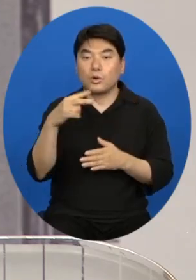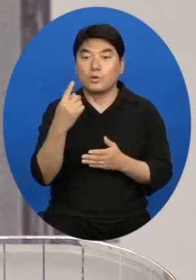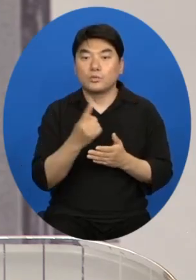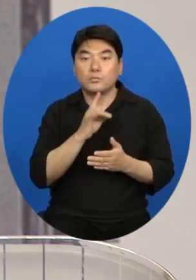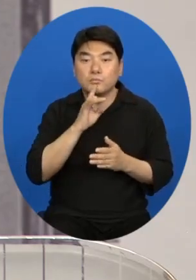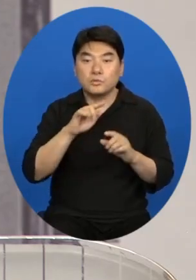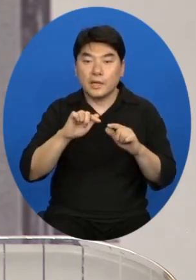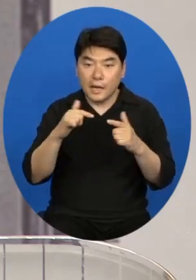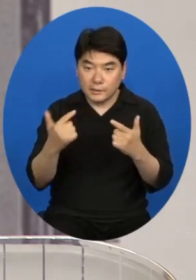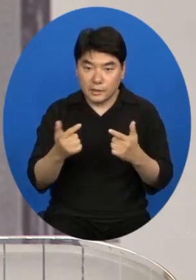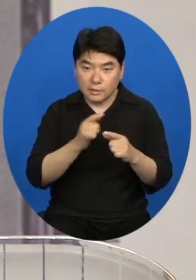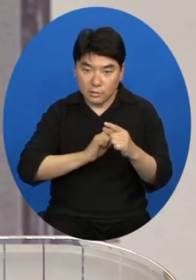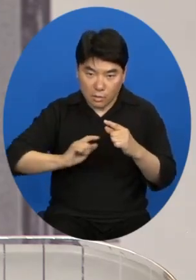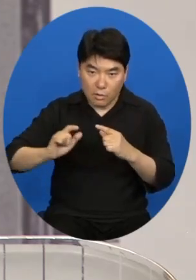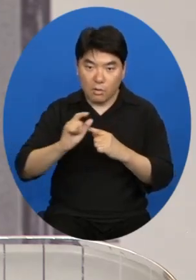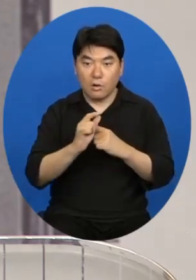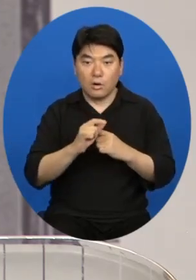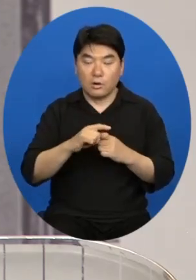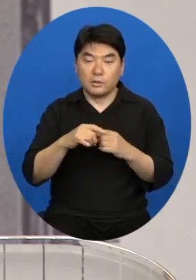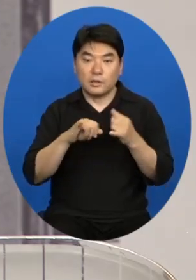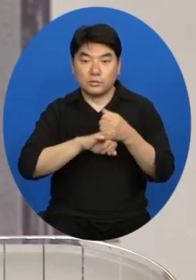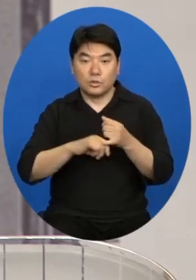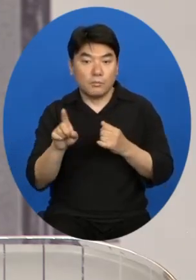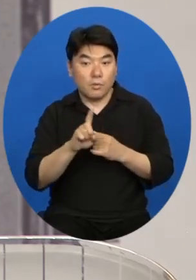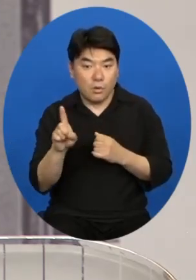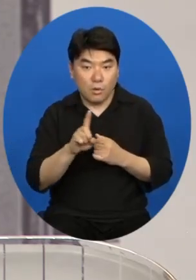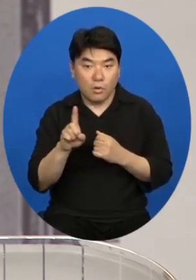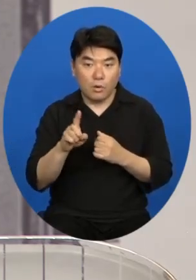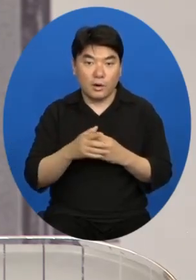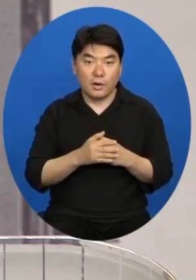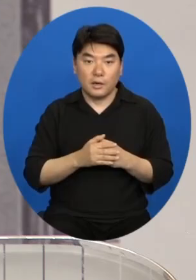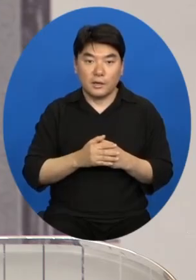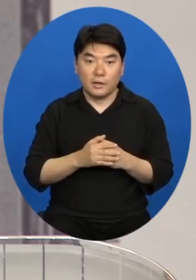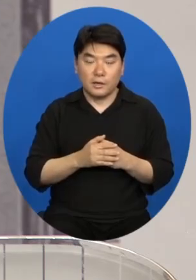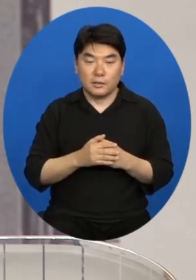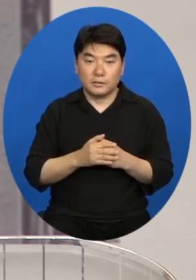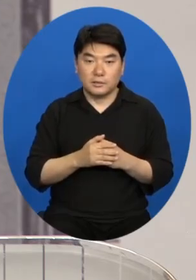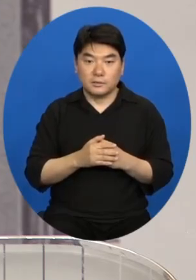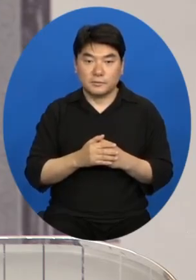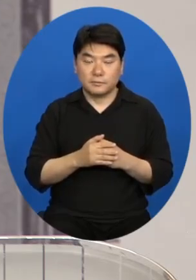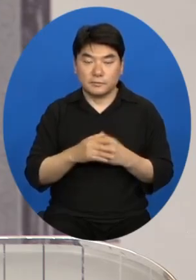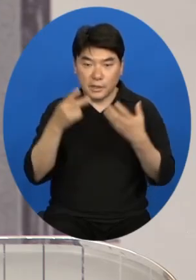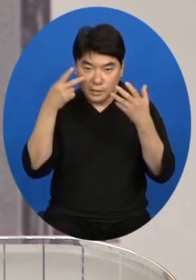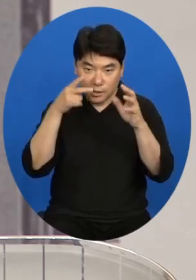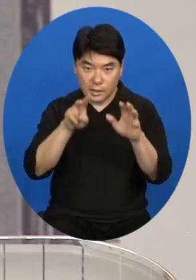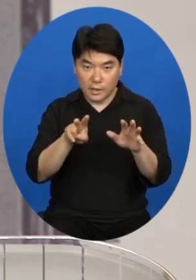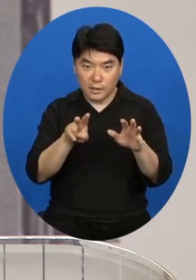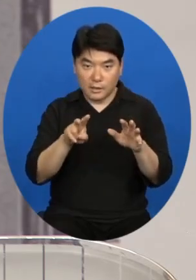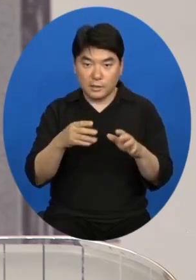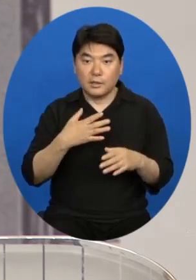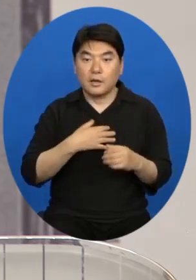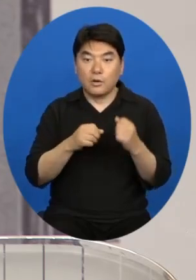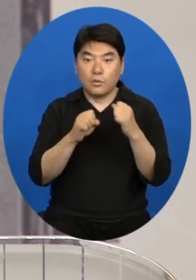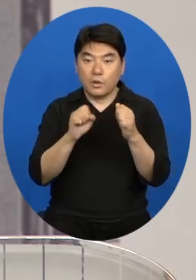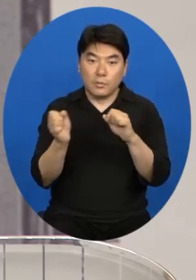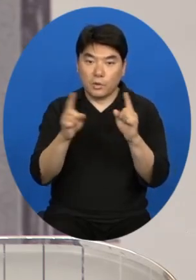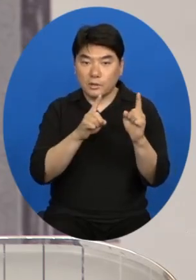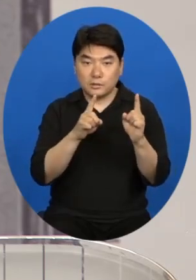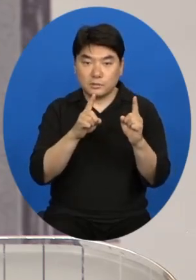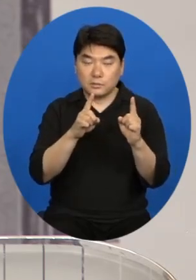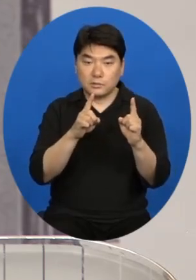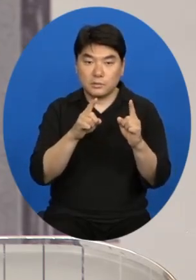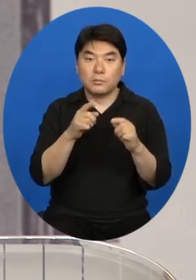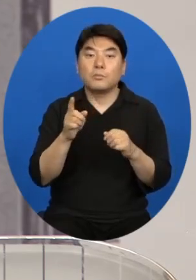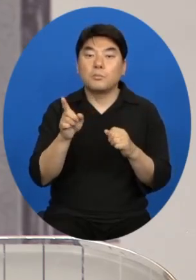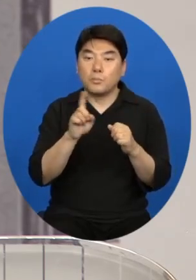오늘 말씀에 무엇을 약속하냐면, 나는 그 정도 회복을 말하는 게 아니야 다니엘아, 내가 말하는 것은